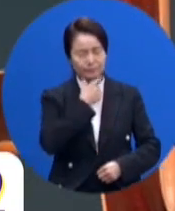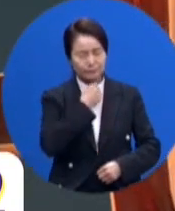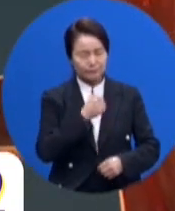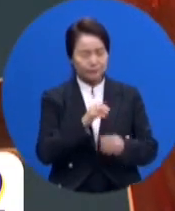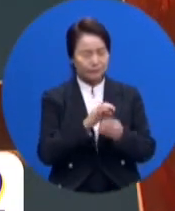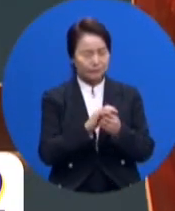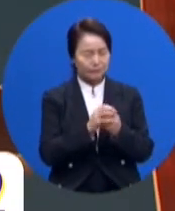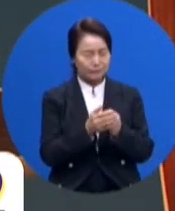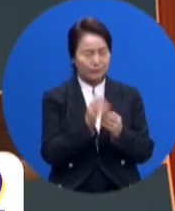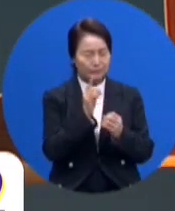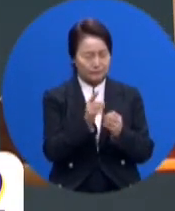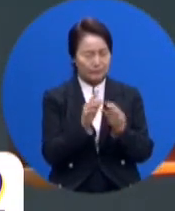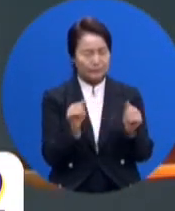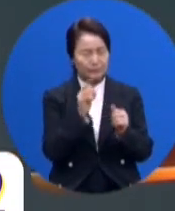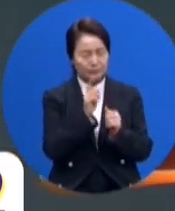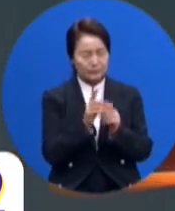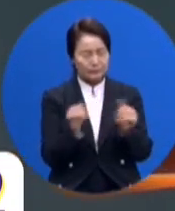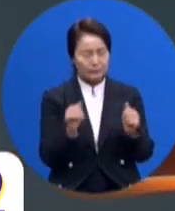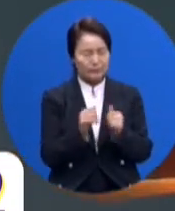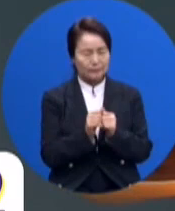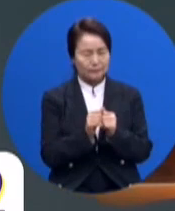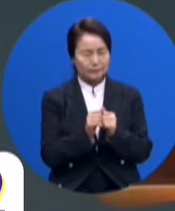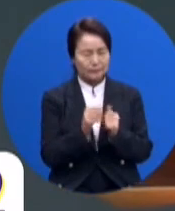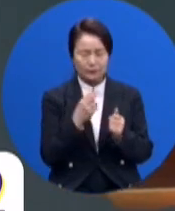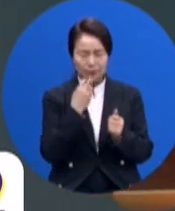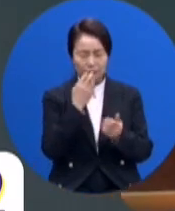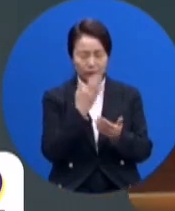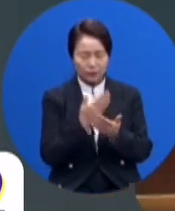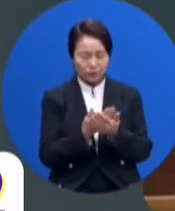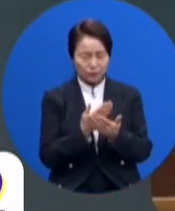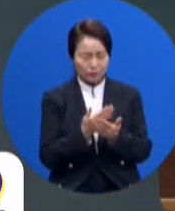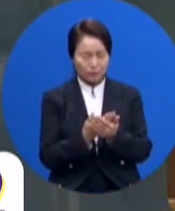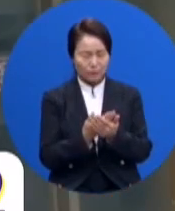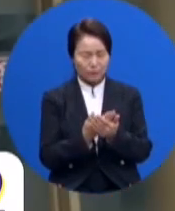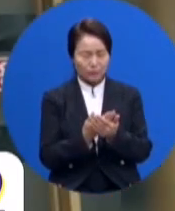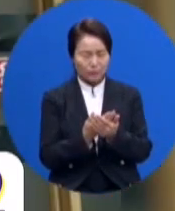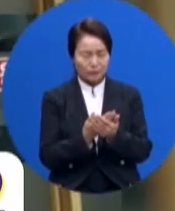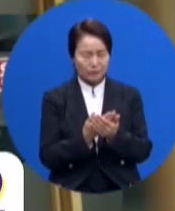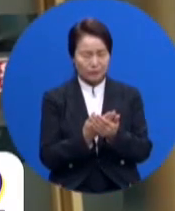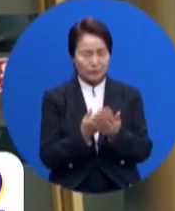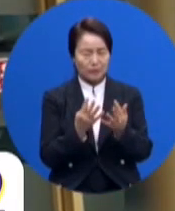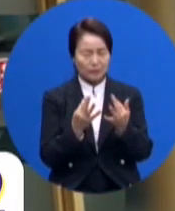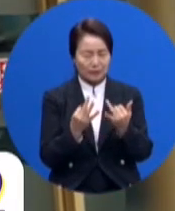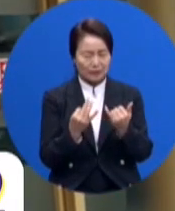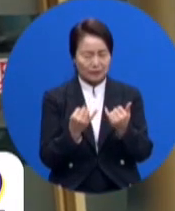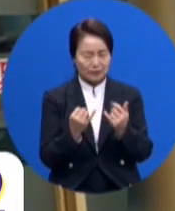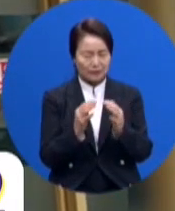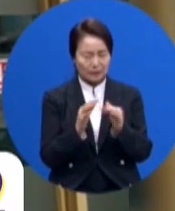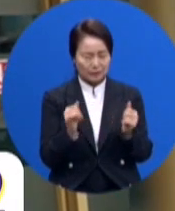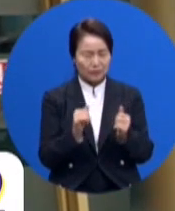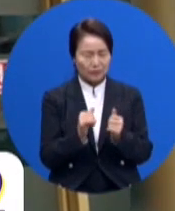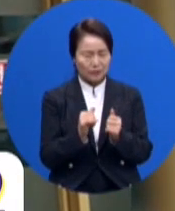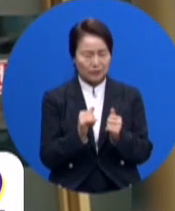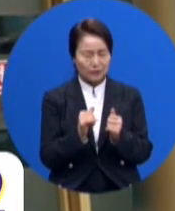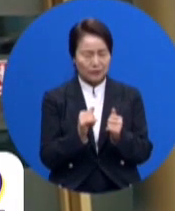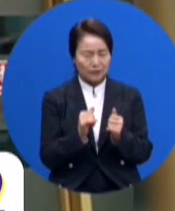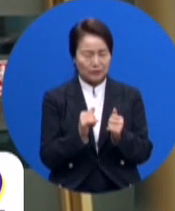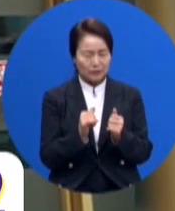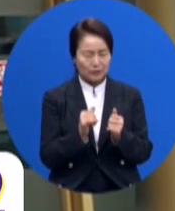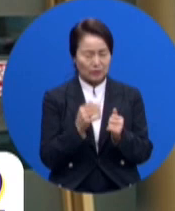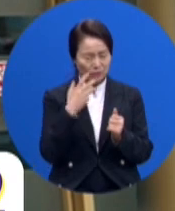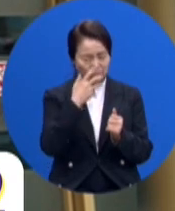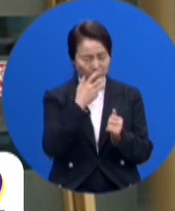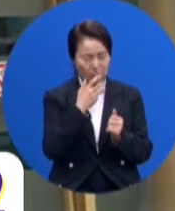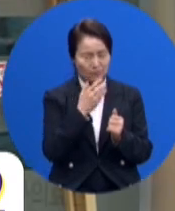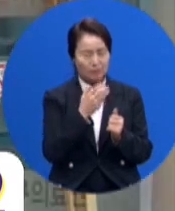시민들 한 분 한 분 계속해서 눈동자가 지켜주시고 보호해주시고 아버지 거기 지금 많은 분들 지금 위축되어 있고 불안을 떨고 있습니다.